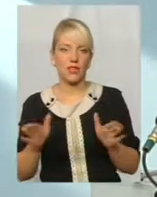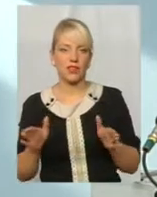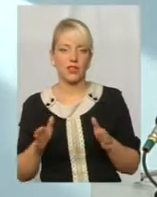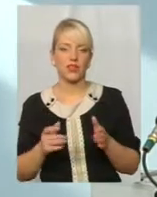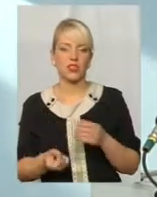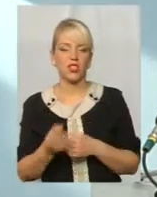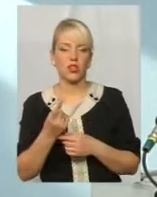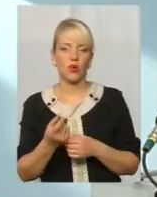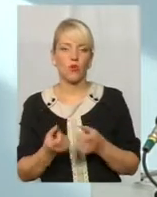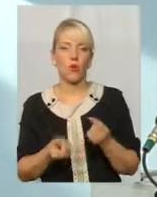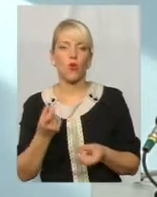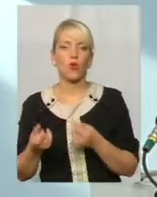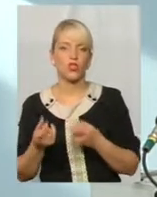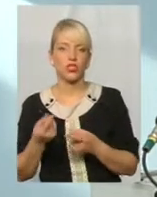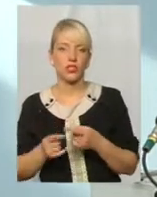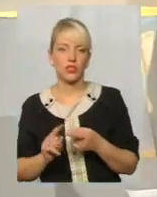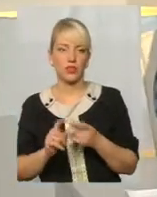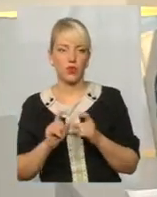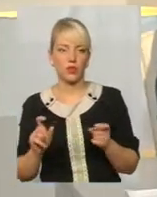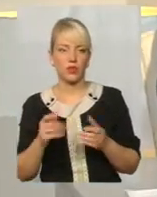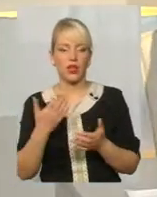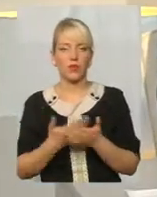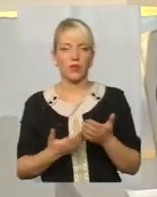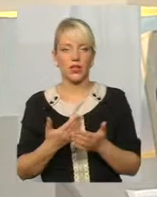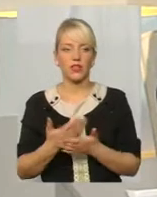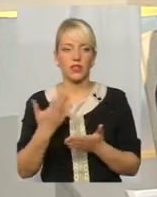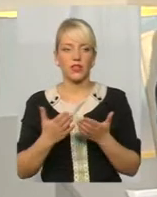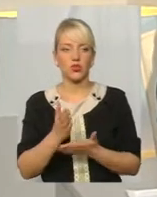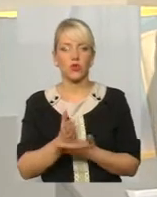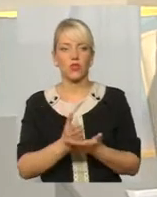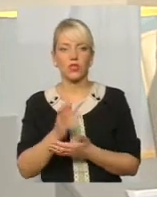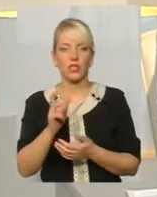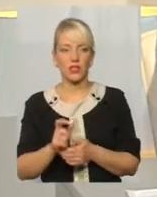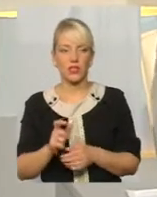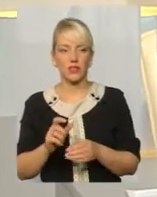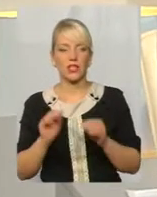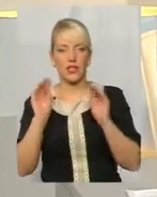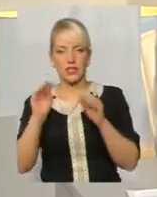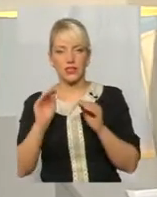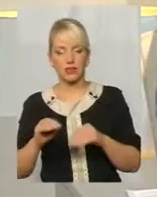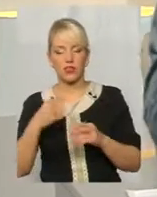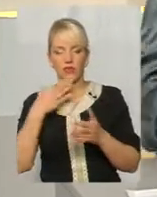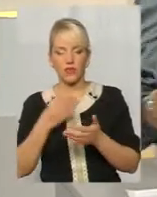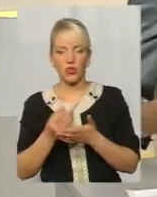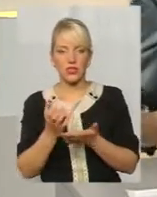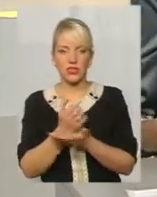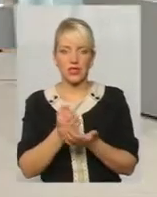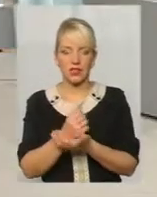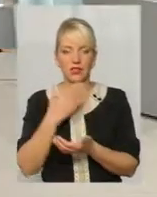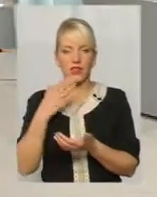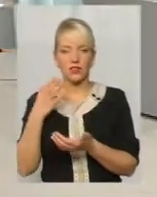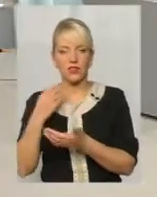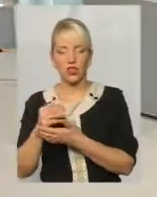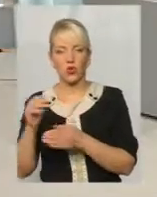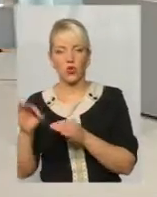джерело походження тих чи інших об'єктів. Тобто, до прикладу, якщо посадовець задекларував свої статки, статки дружини, але